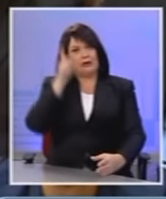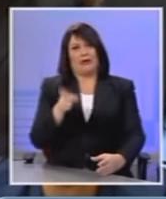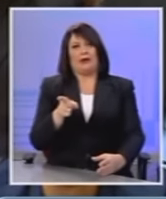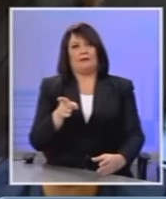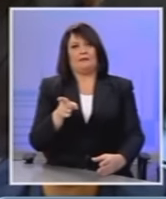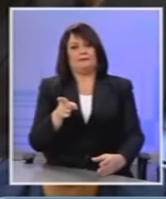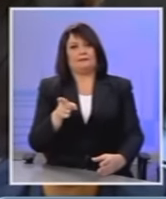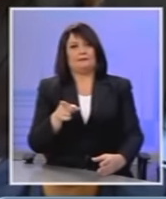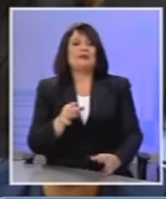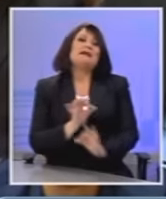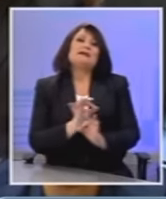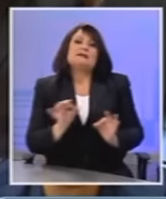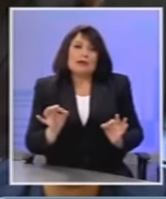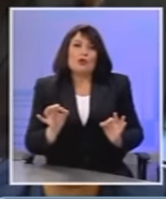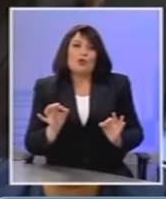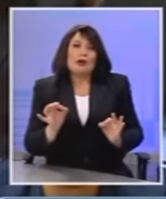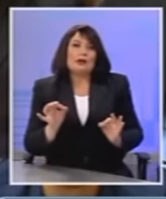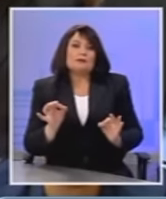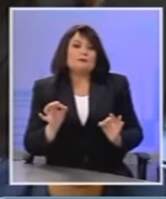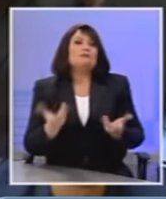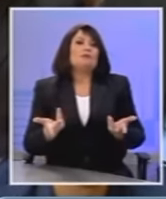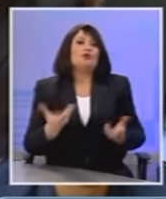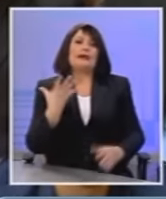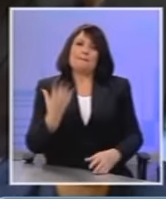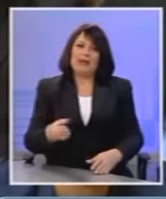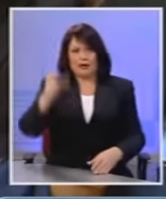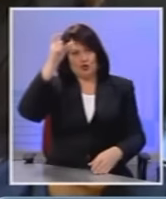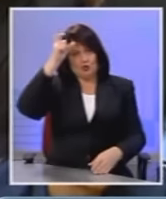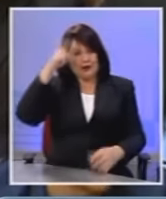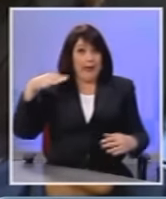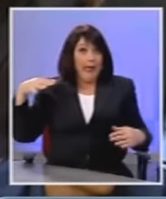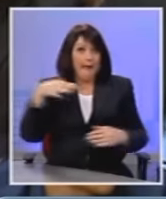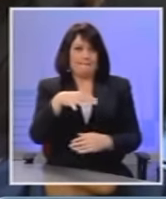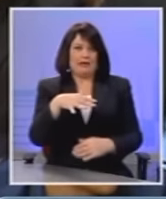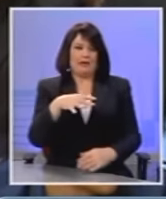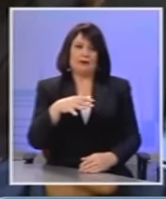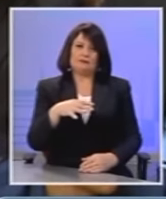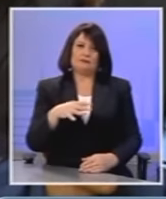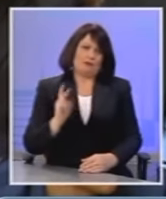Είναι δεδομένο λοιπόν ότι υπάρχει τουρκική απειλή